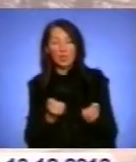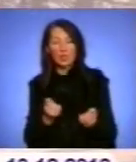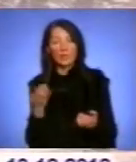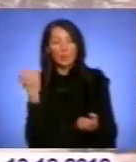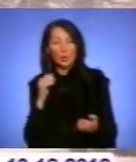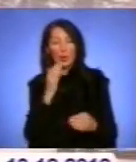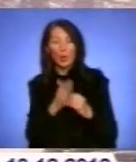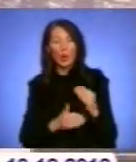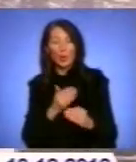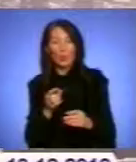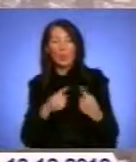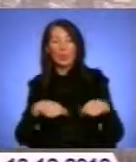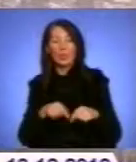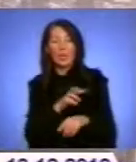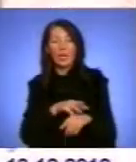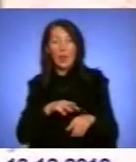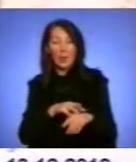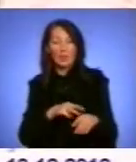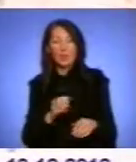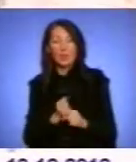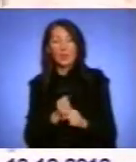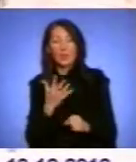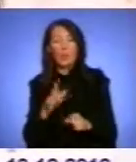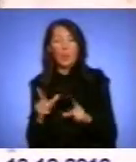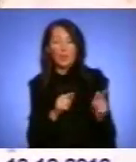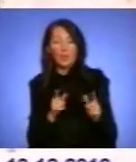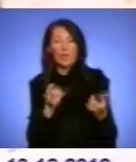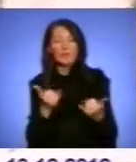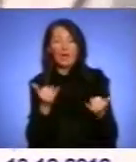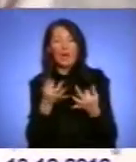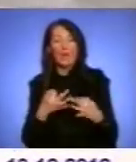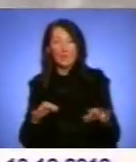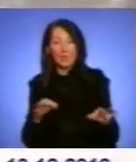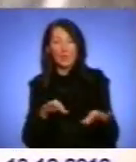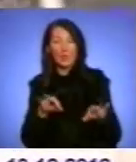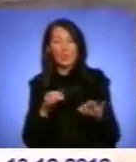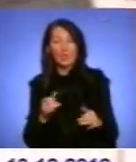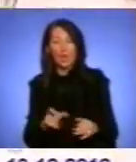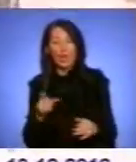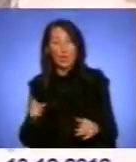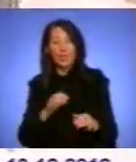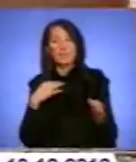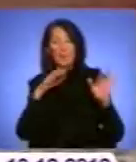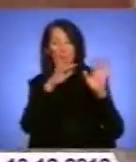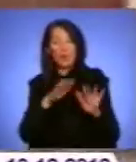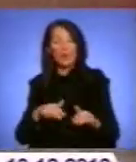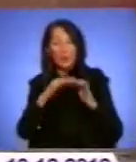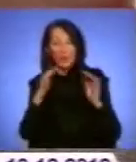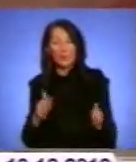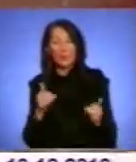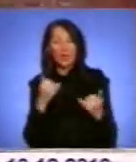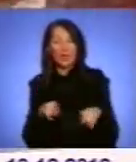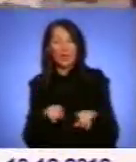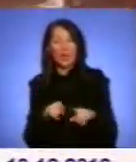здійснили 5 виїздів для визволення транспортних засобів та людей зі снігових пасток. Кілька таких виїздів було й сьогодні. Загалом з